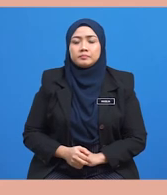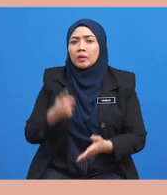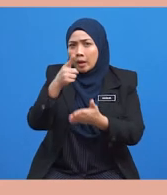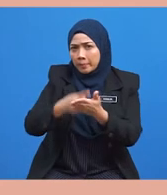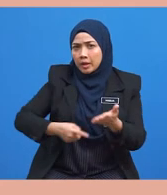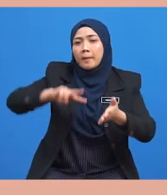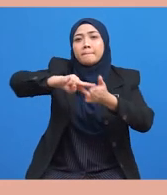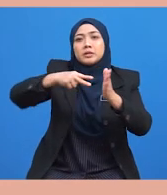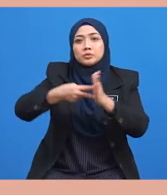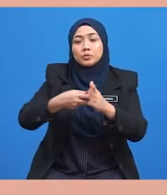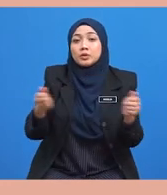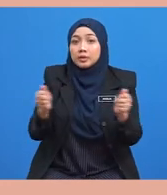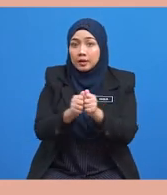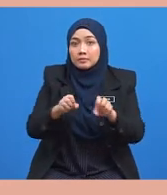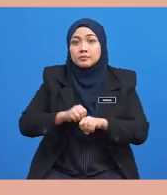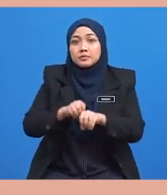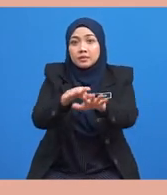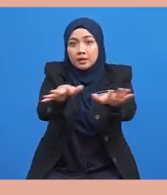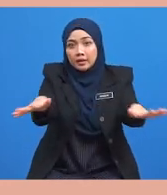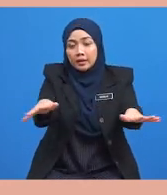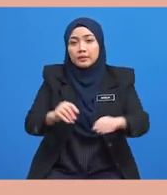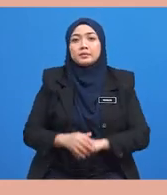Apakah yang dimaksudkan dengan serakan?